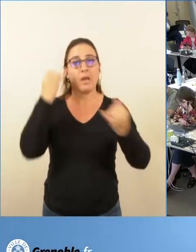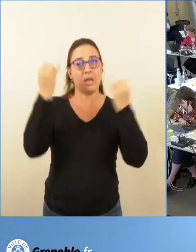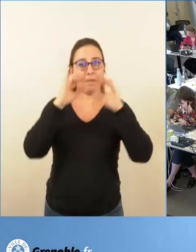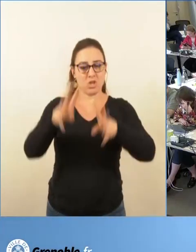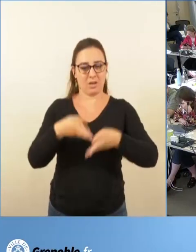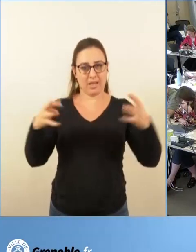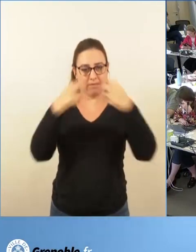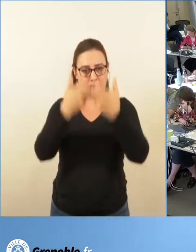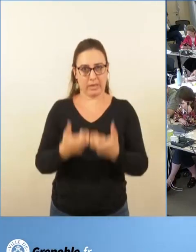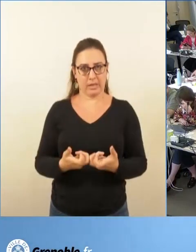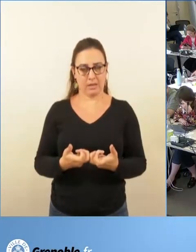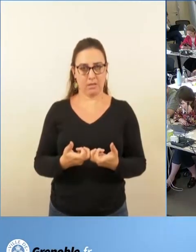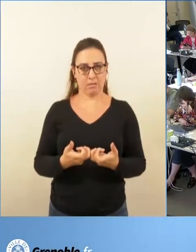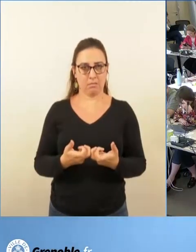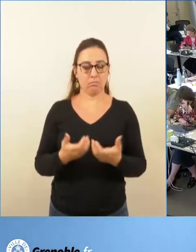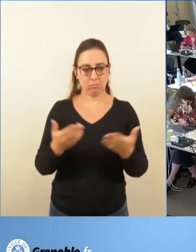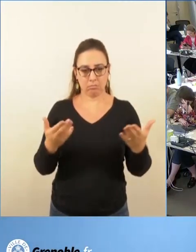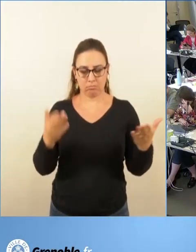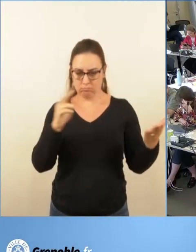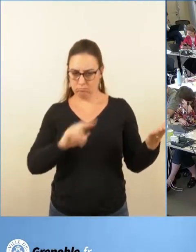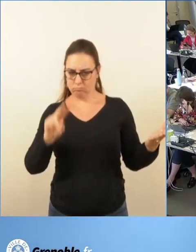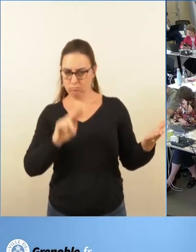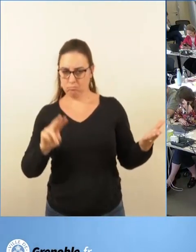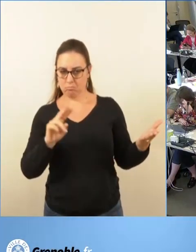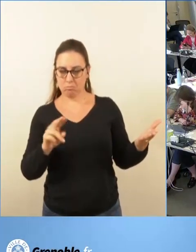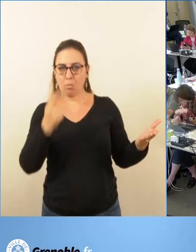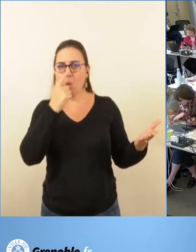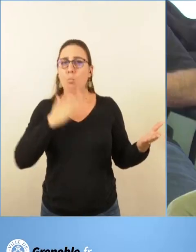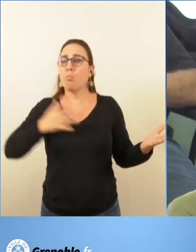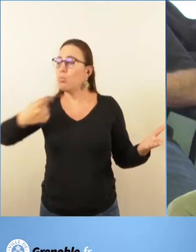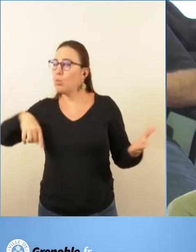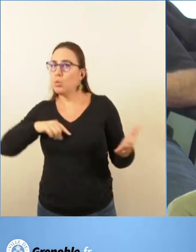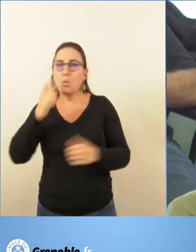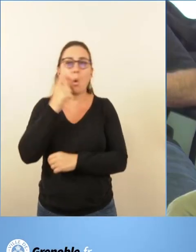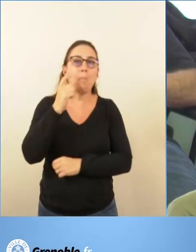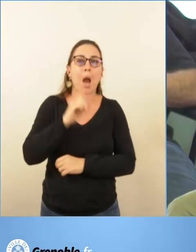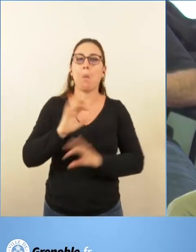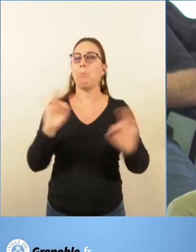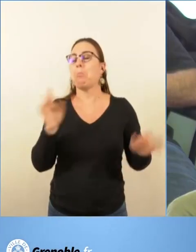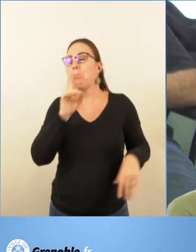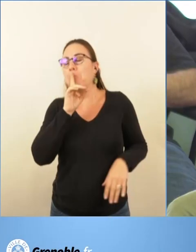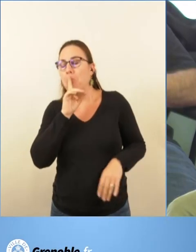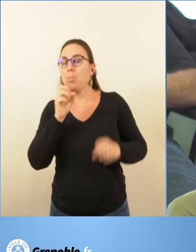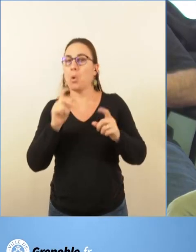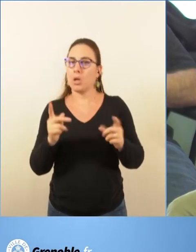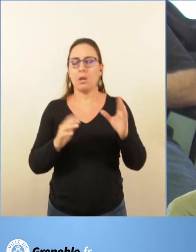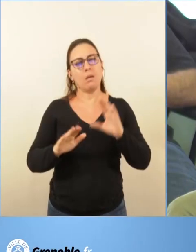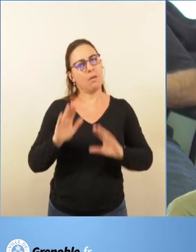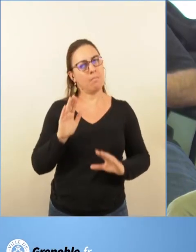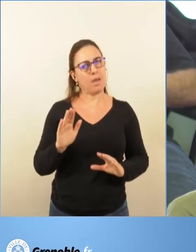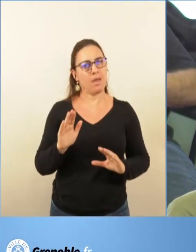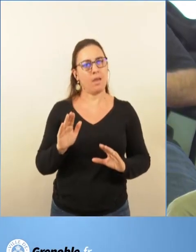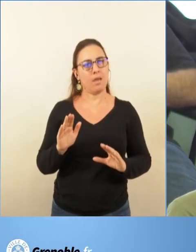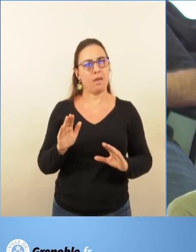tarifaires proposés n'appellent pas pour nous en elle-même de remarques il convient néanmoins de les mettre